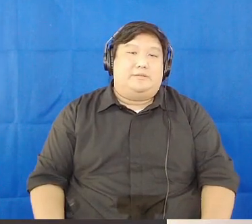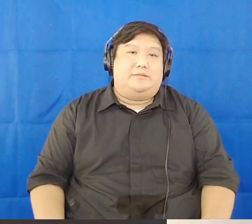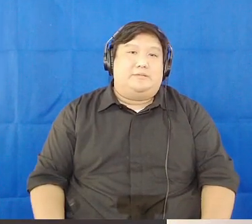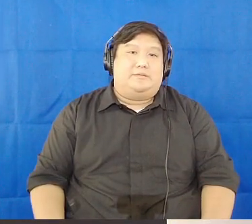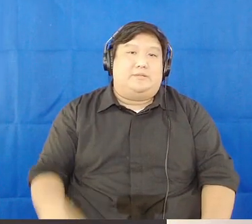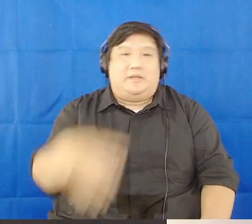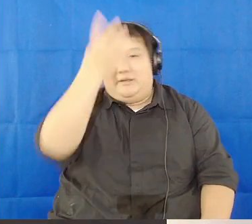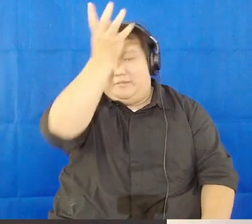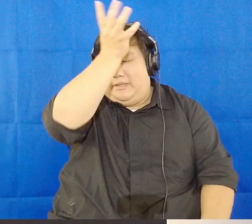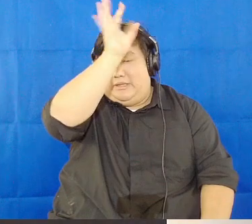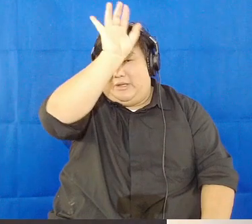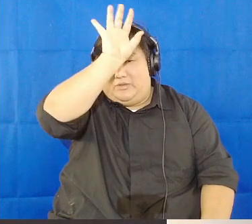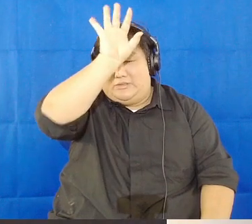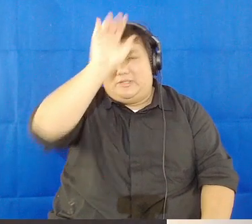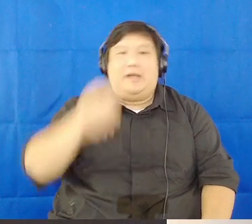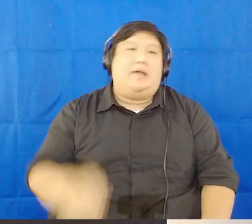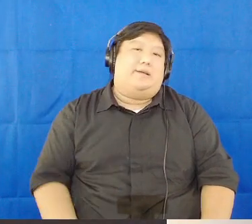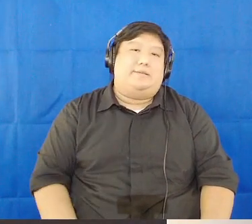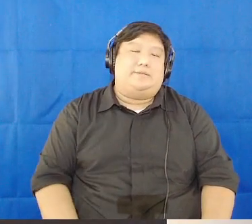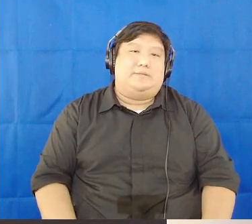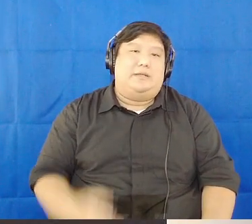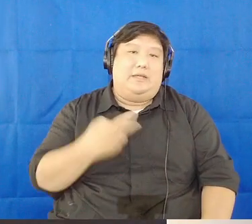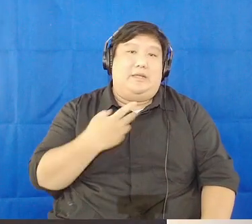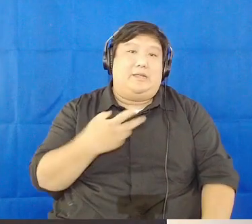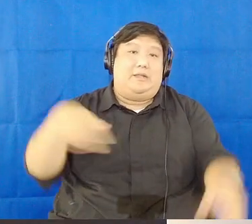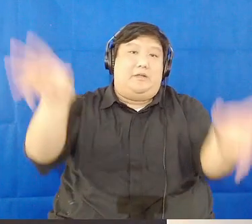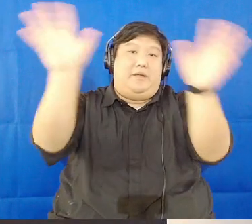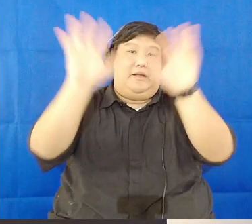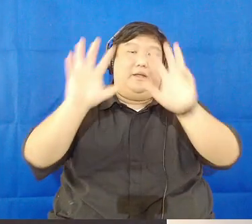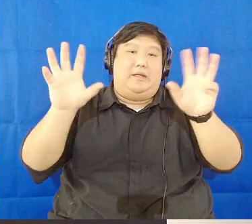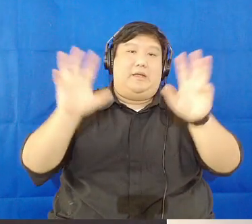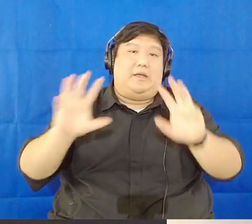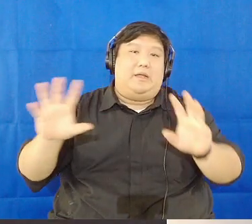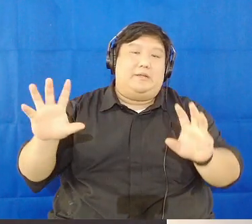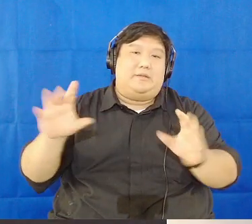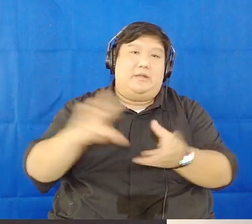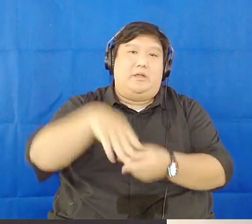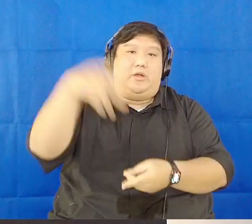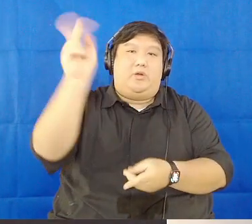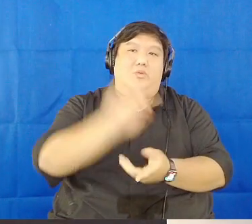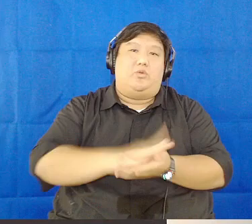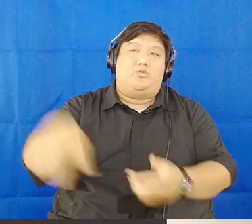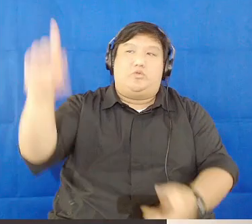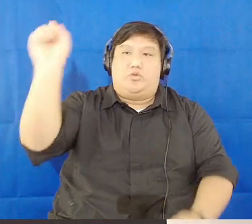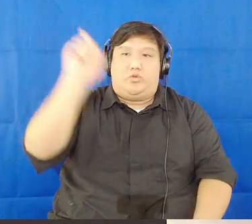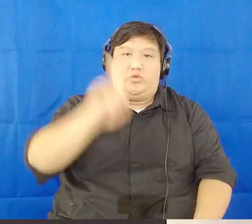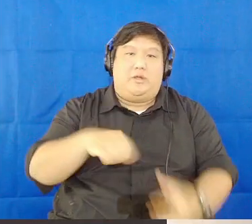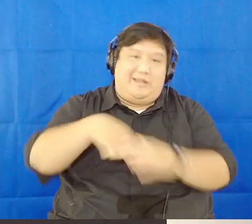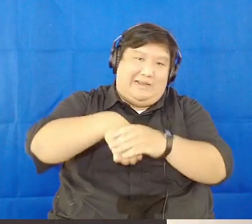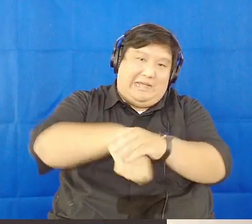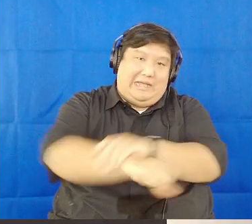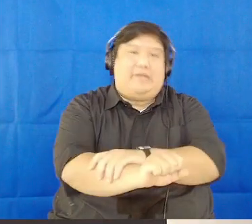Pentakosta. Yang artinya apa? Kita merayakan turunnya Roh Kudus, lahirnya